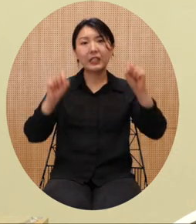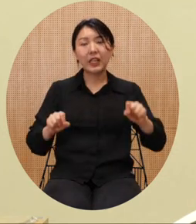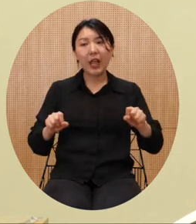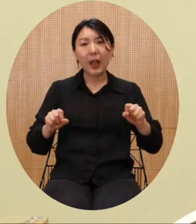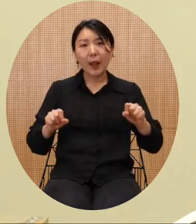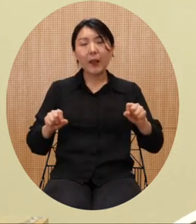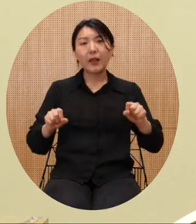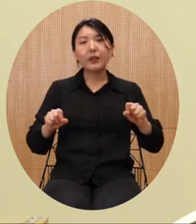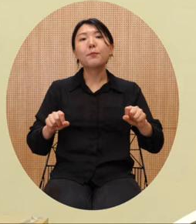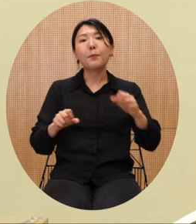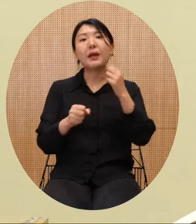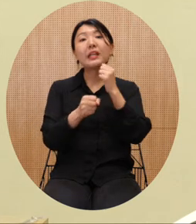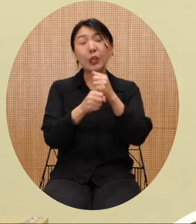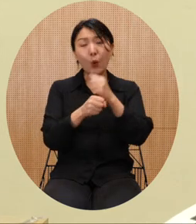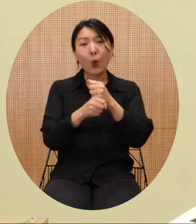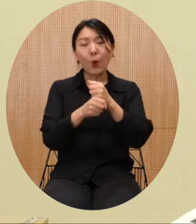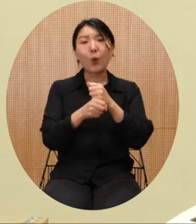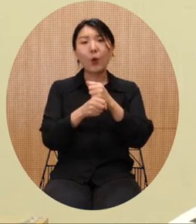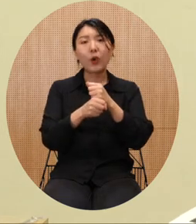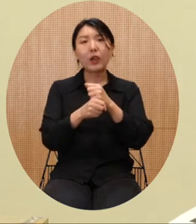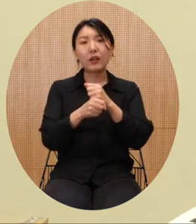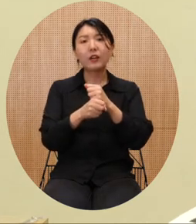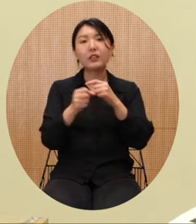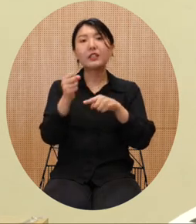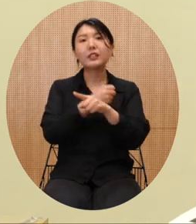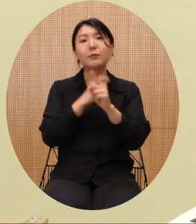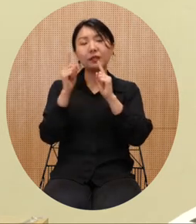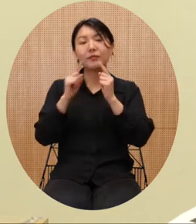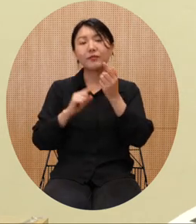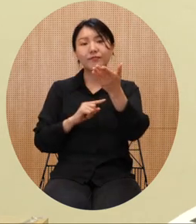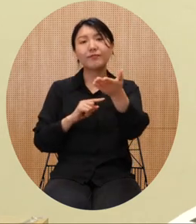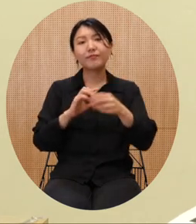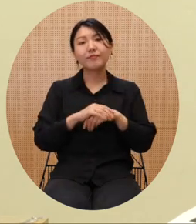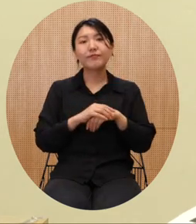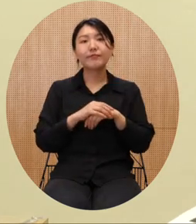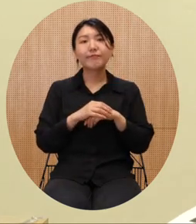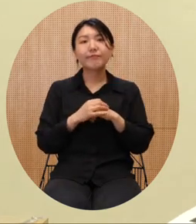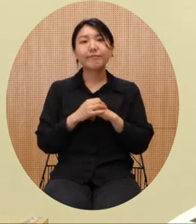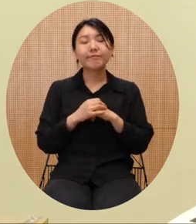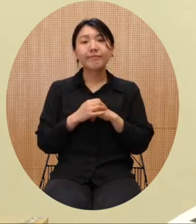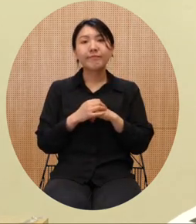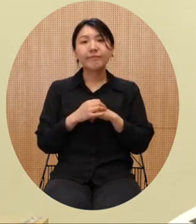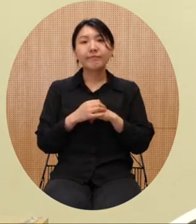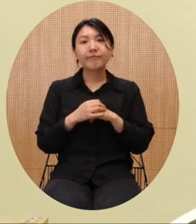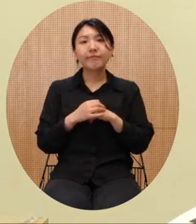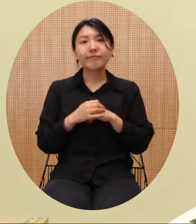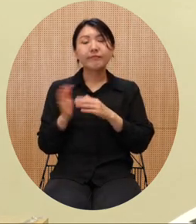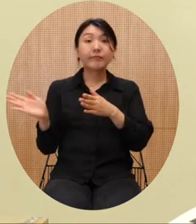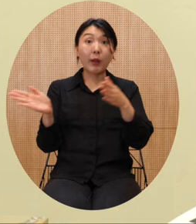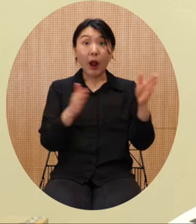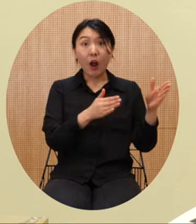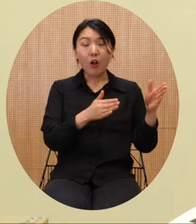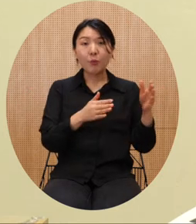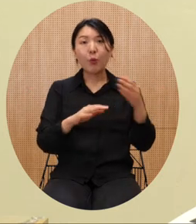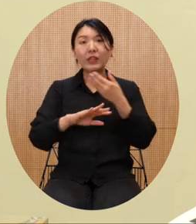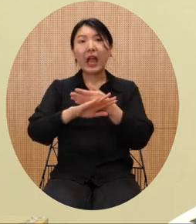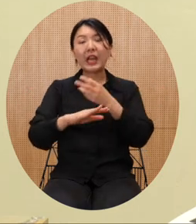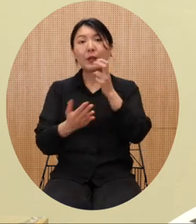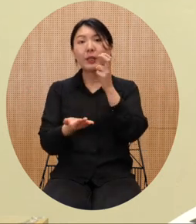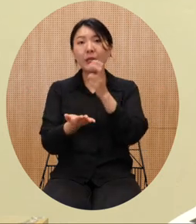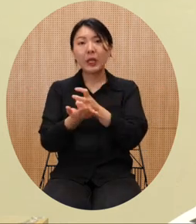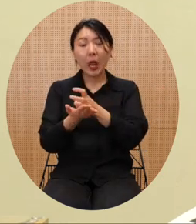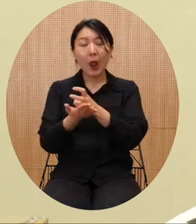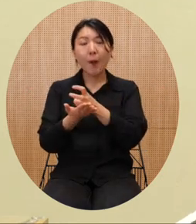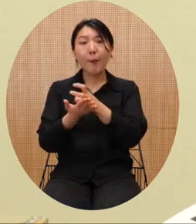나가야 할 과제 중에 하나다, 이런 측면에서 말씀을 드리는 겁니다. 그 다음 다른 제도